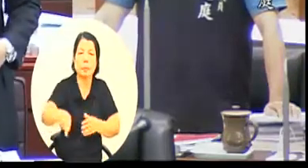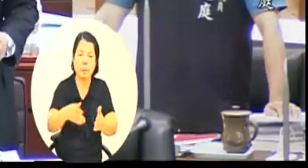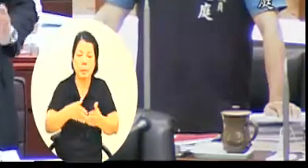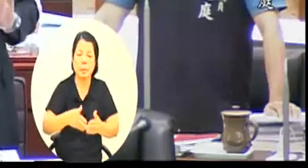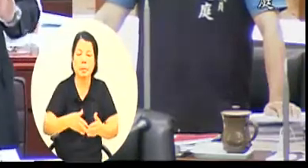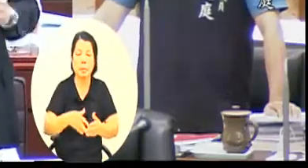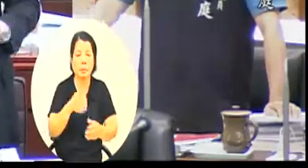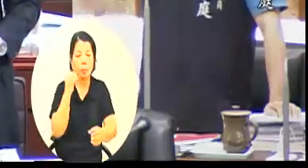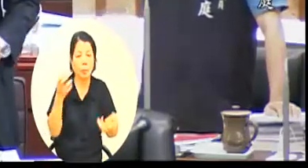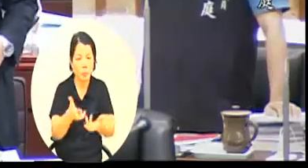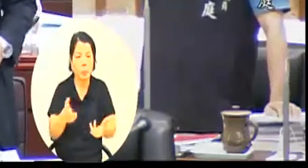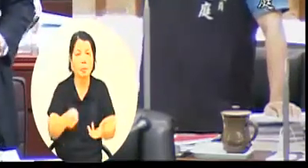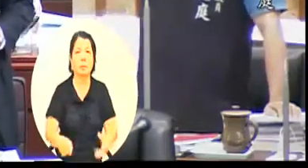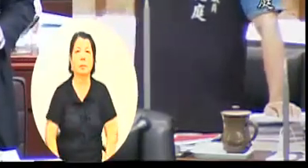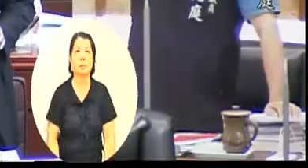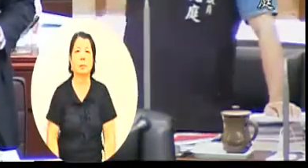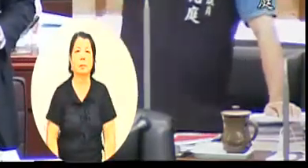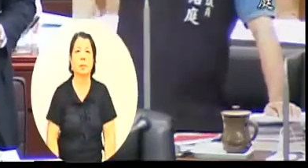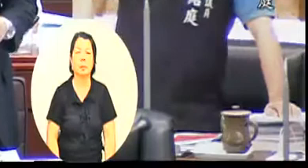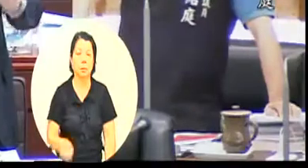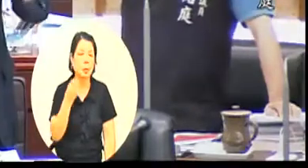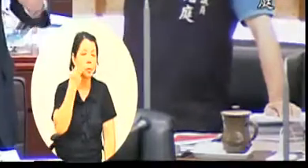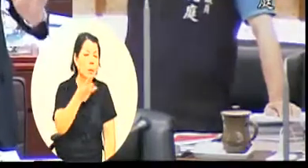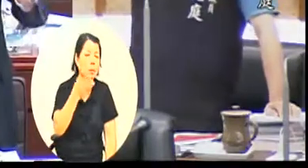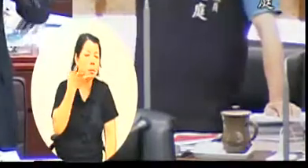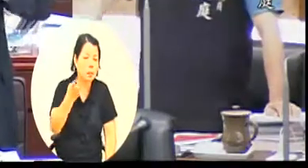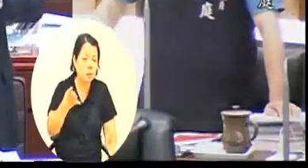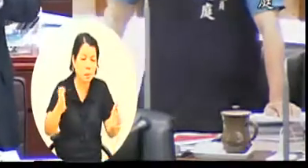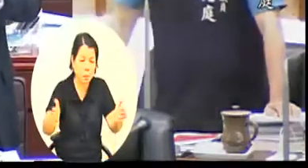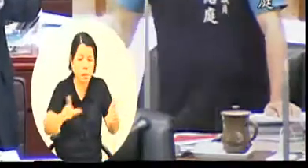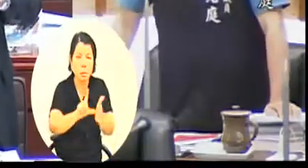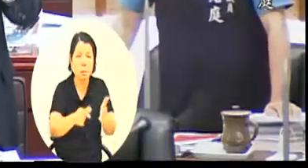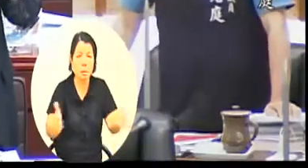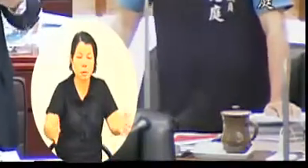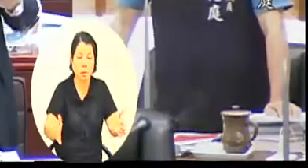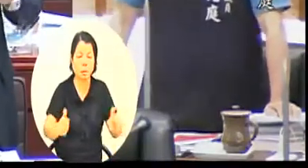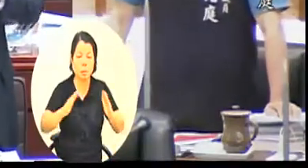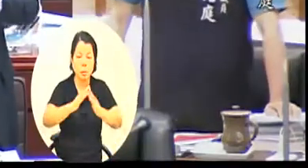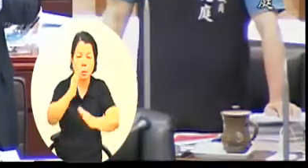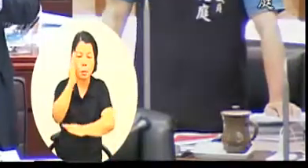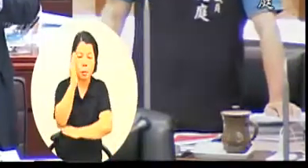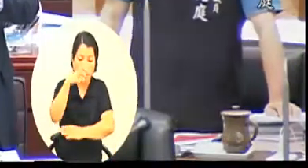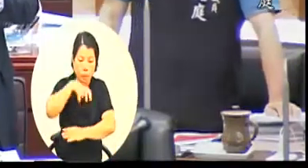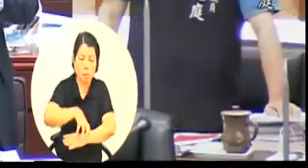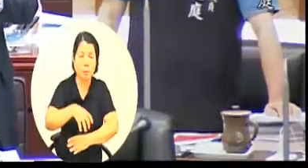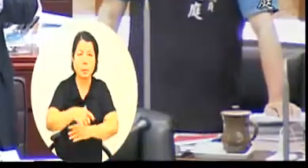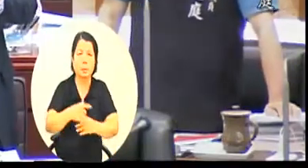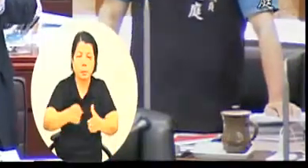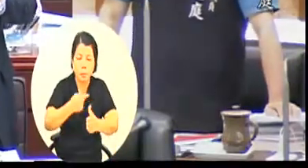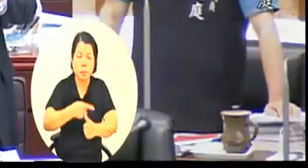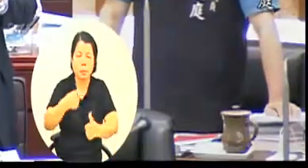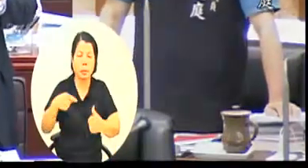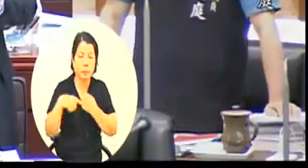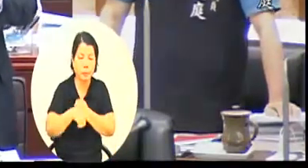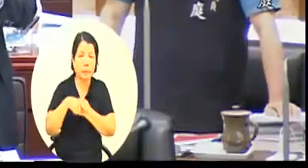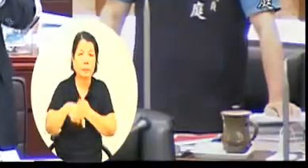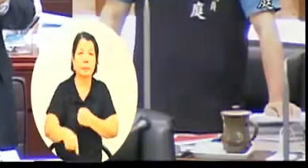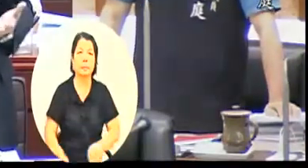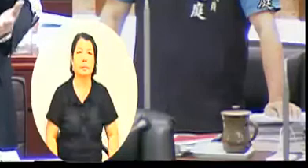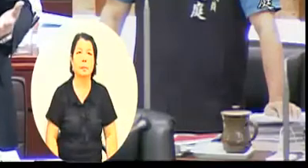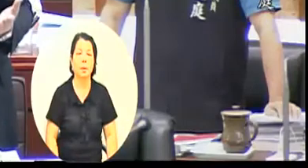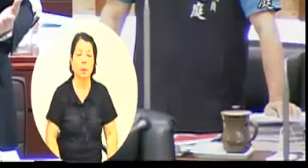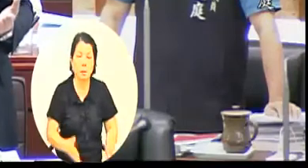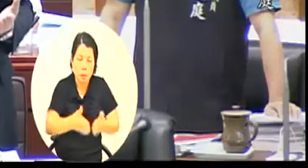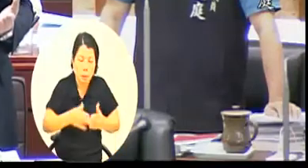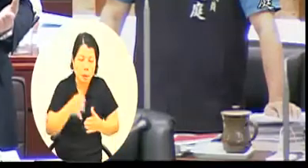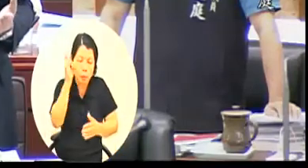了。 局长，你刚才讲3到5个月啦， 没有，3到5个月是说我市府内部，因为 我知道， 我今天假设说我需要找专